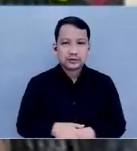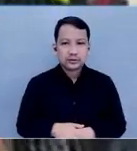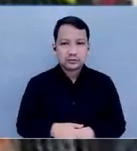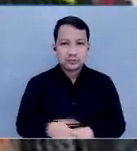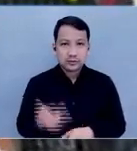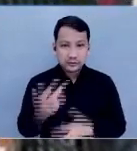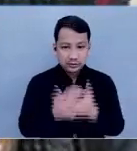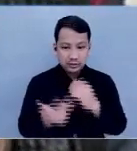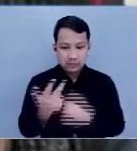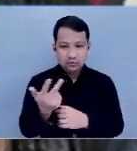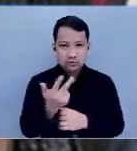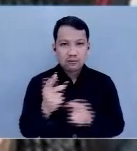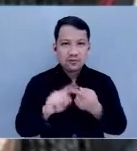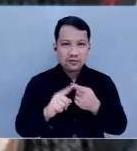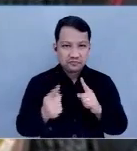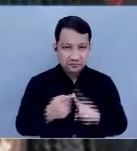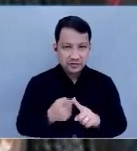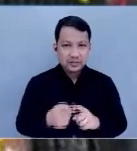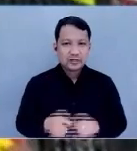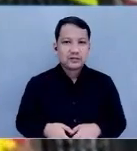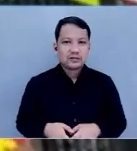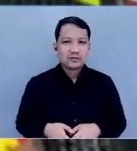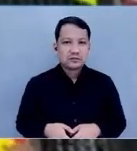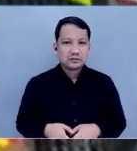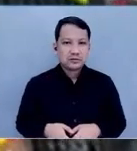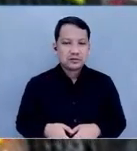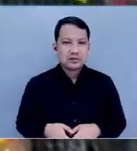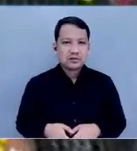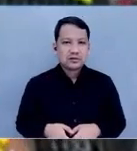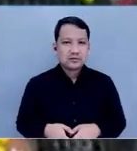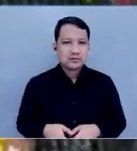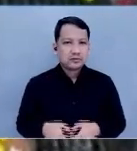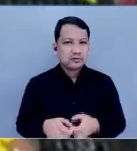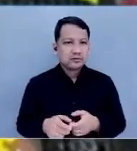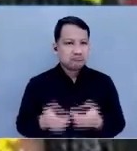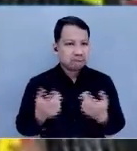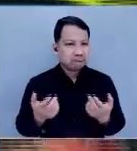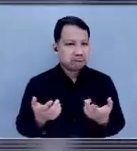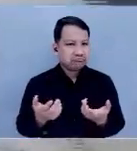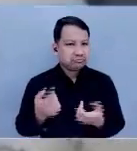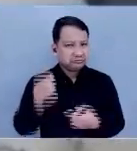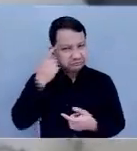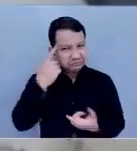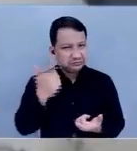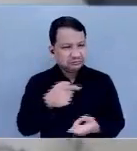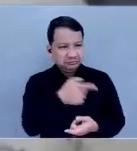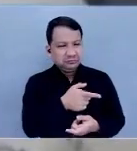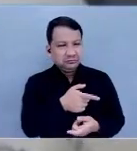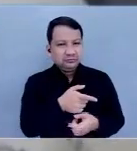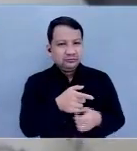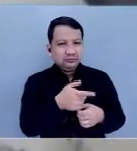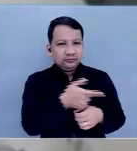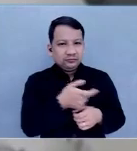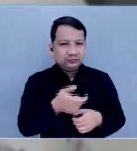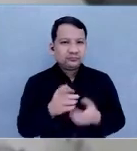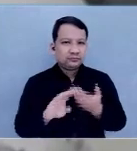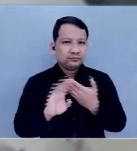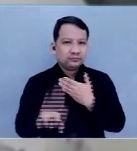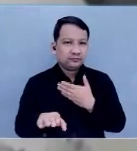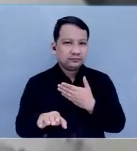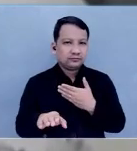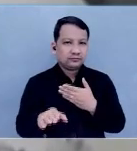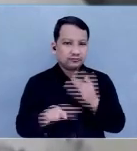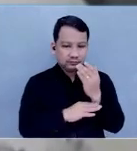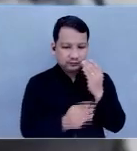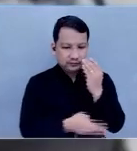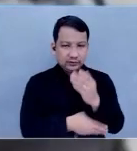tatlong ito. So, naisipan nila na gumawa ng hold up. Naibalik naman ang sling bag at